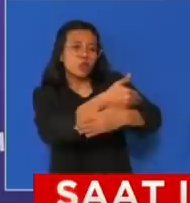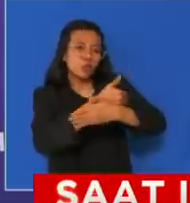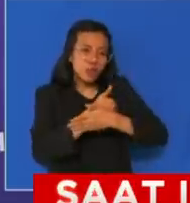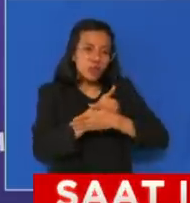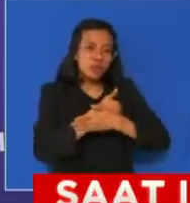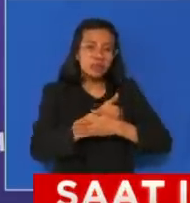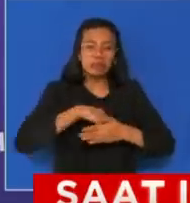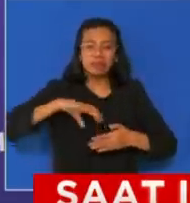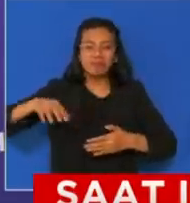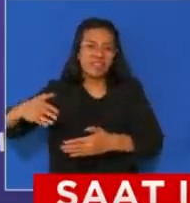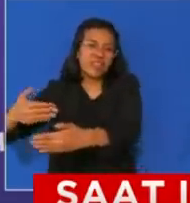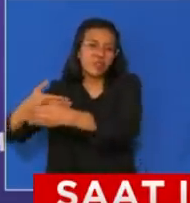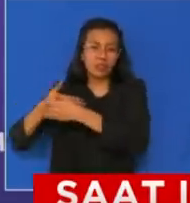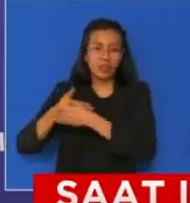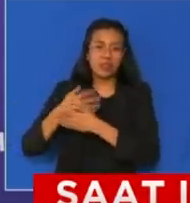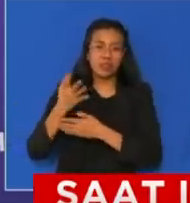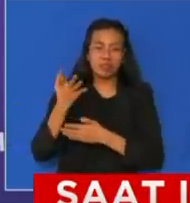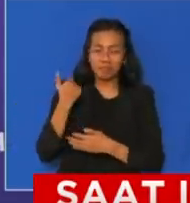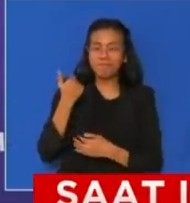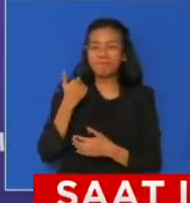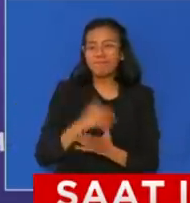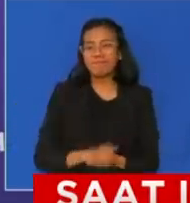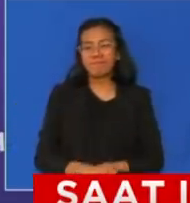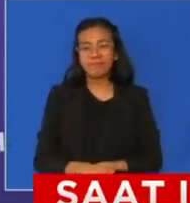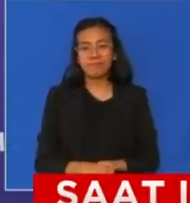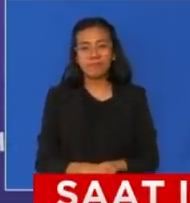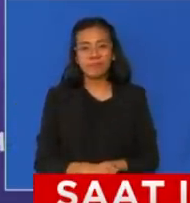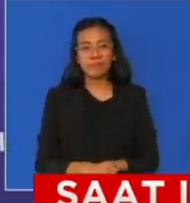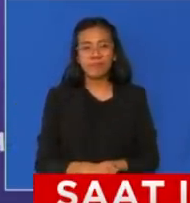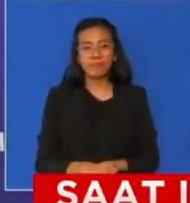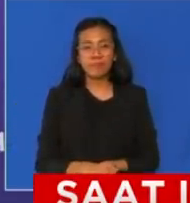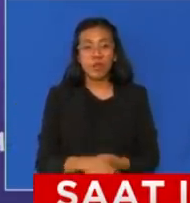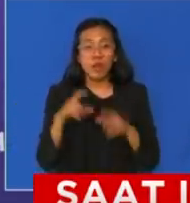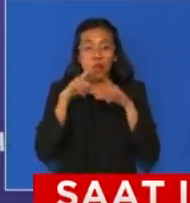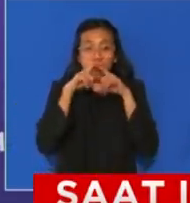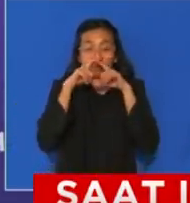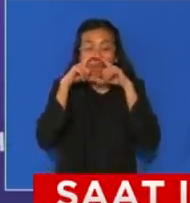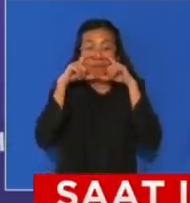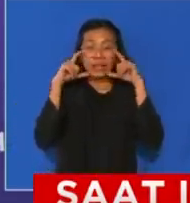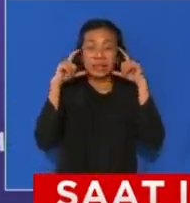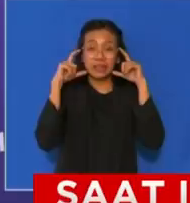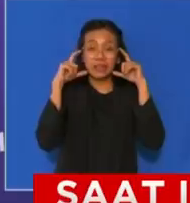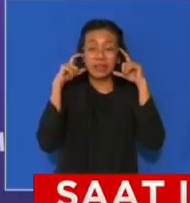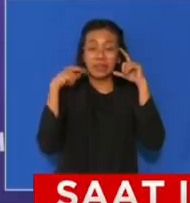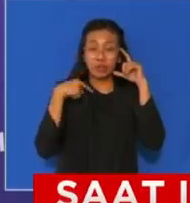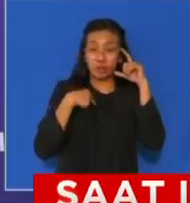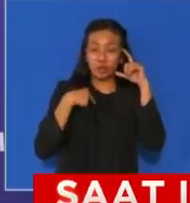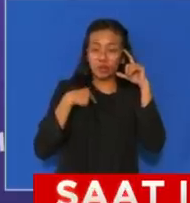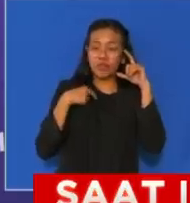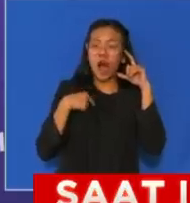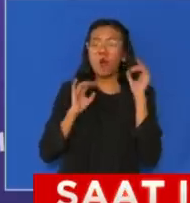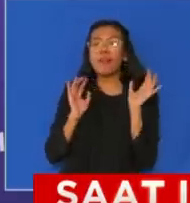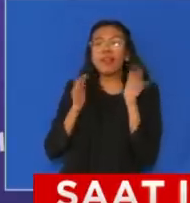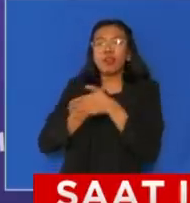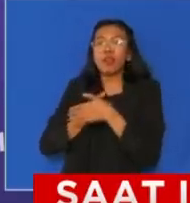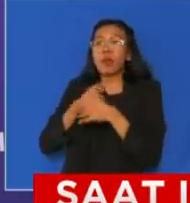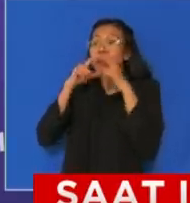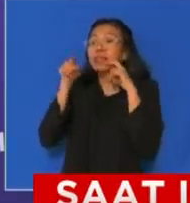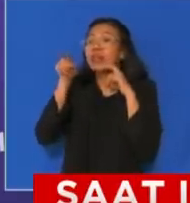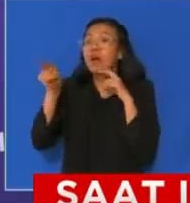saling menjadi teladan Hai masker ku melindungi kamu masker mu